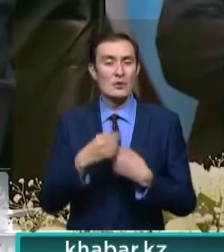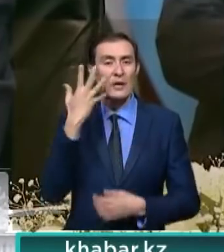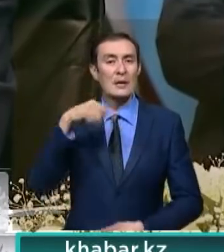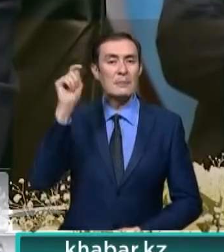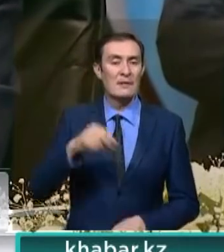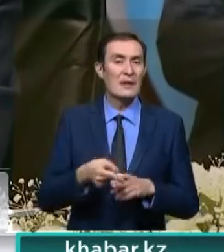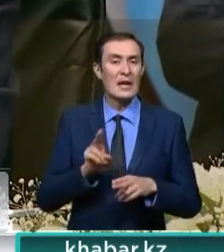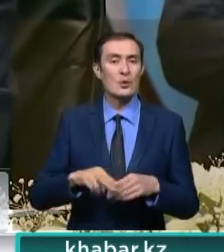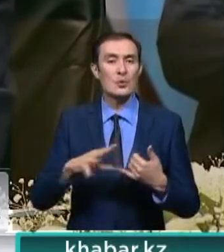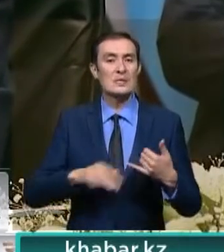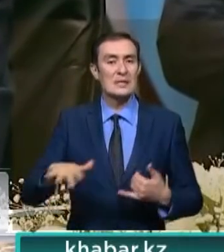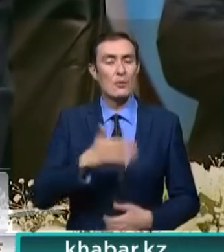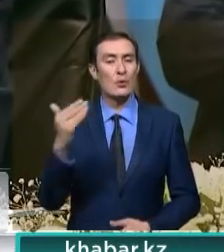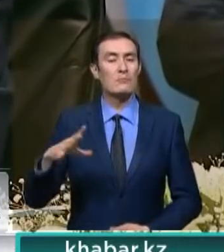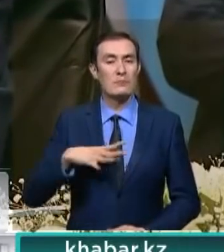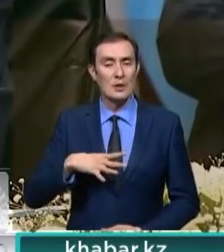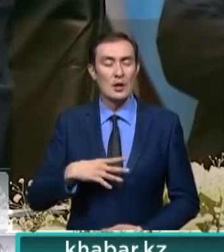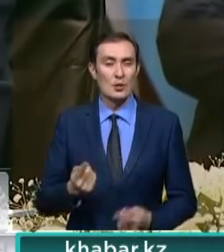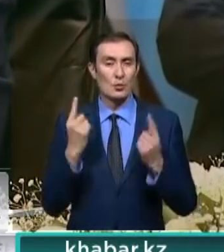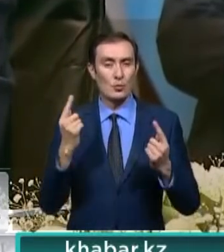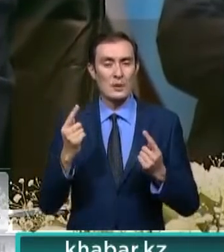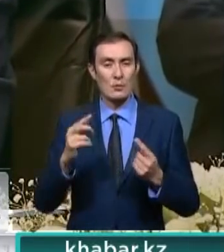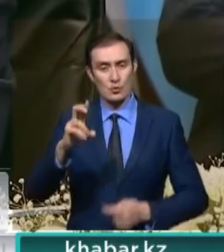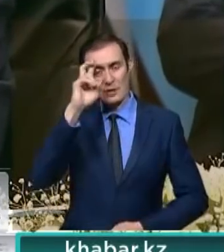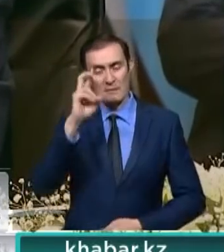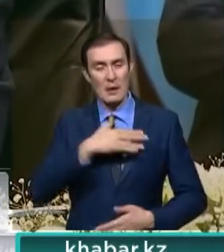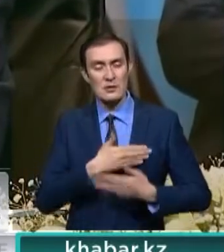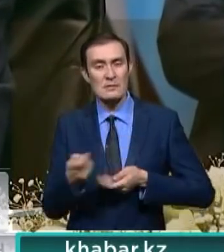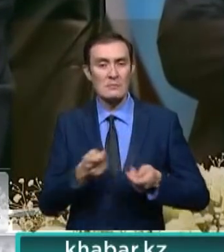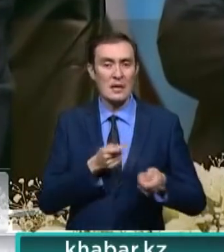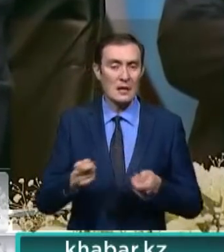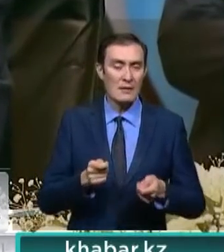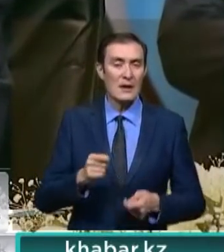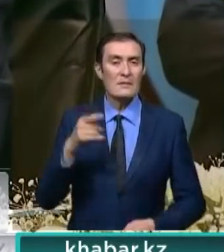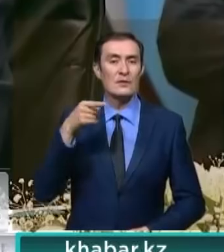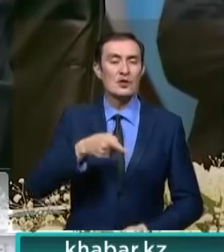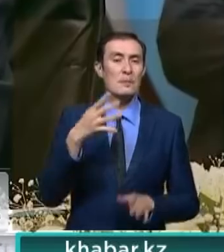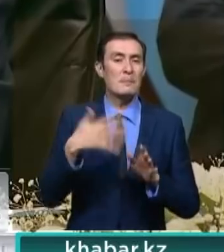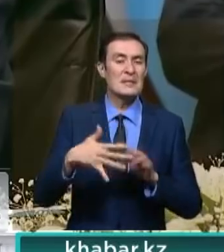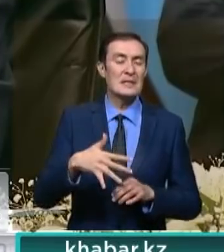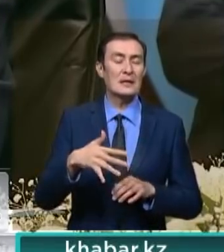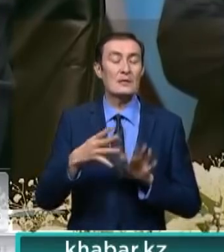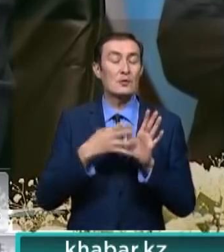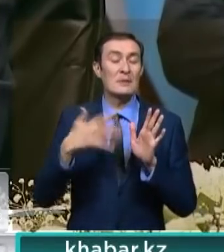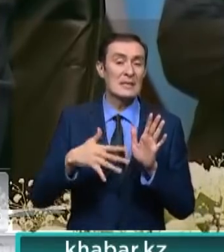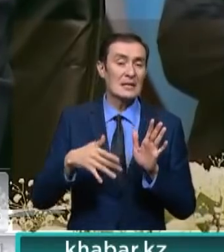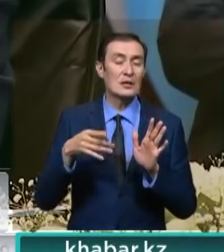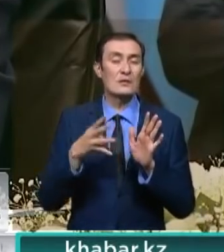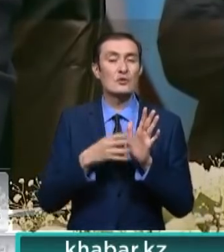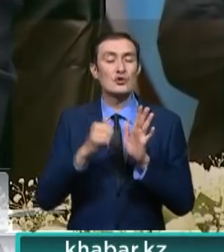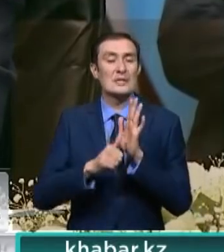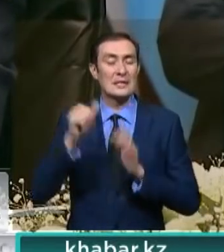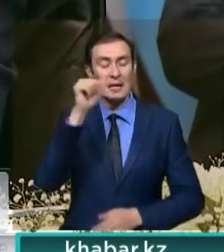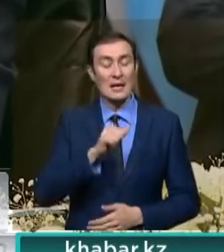прибывших на эту землю. Он был видным государственным и общественным деятелем в 50-60-х годах прошлого века.